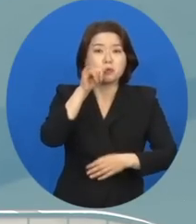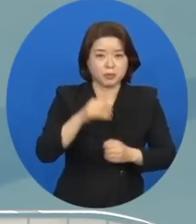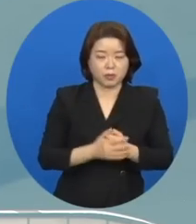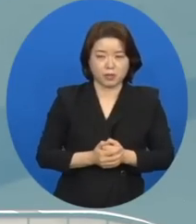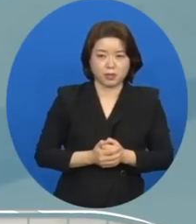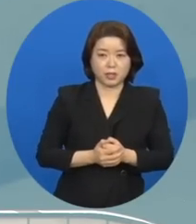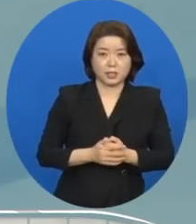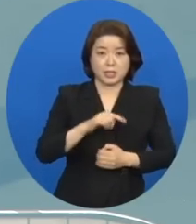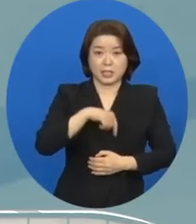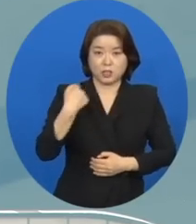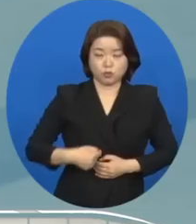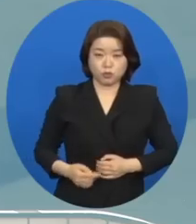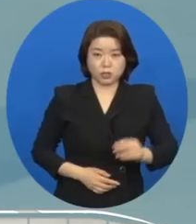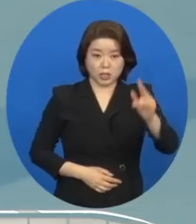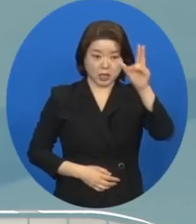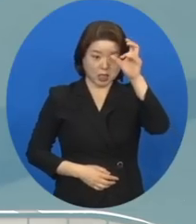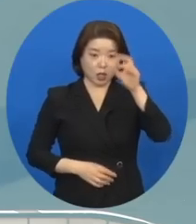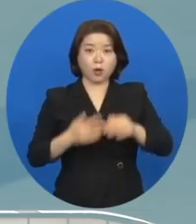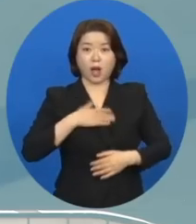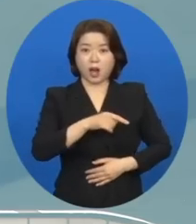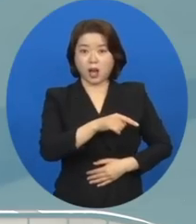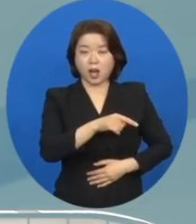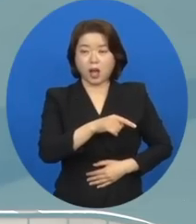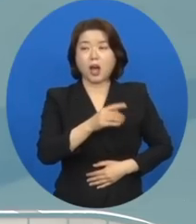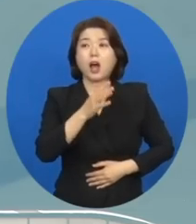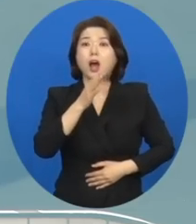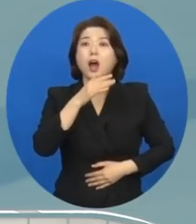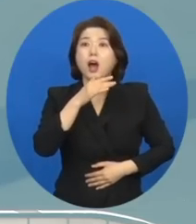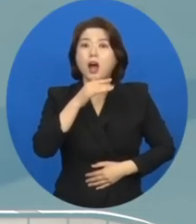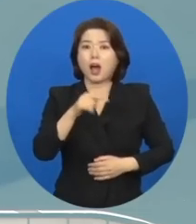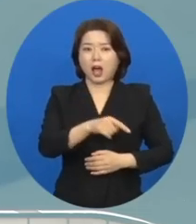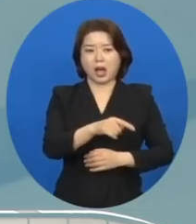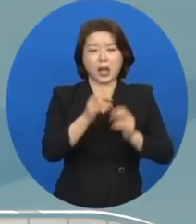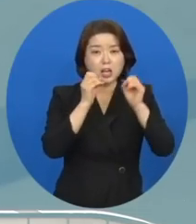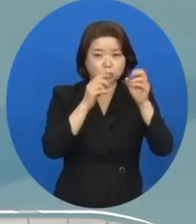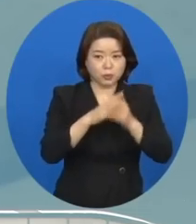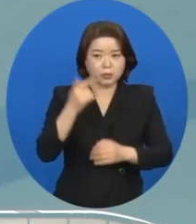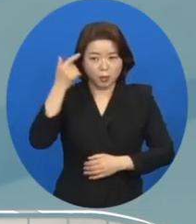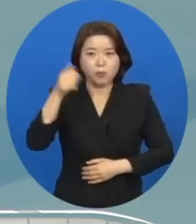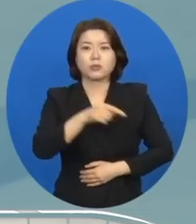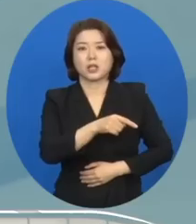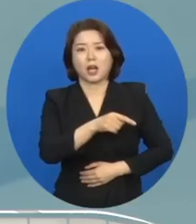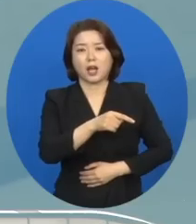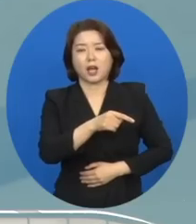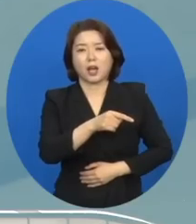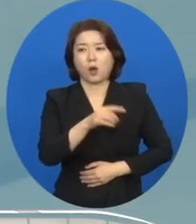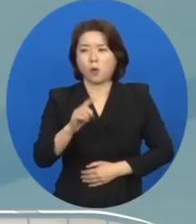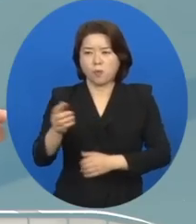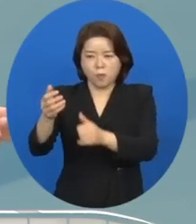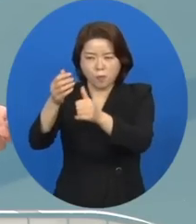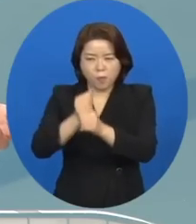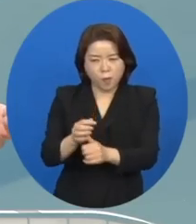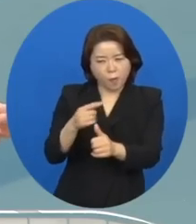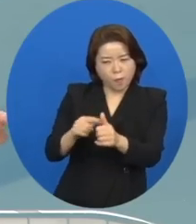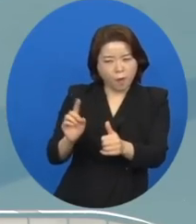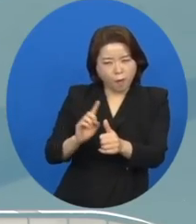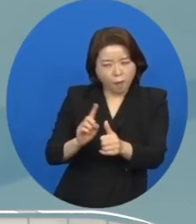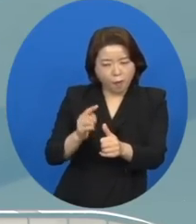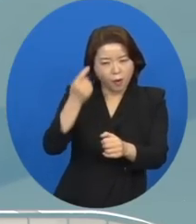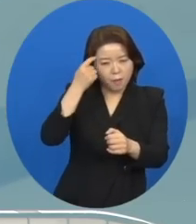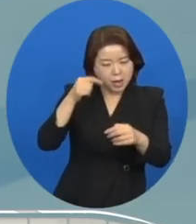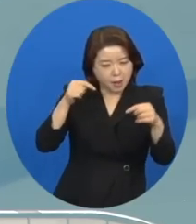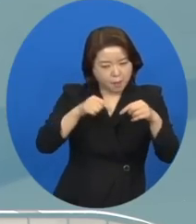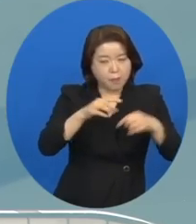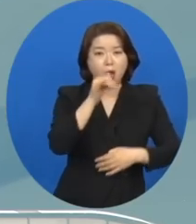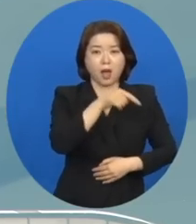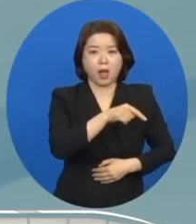이분을 알았어요. 아, 이 선교사구나, 목사구나. 그래서 어떻게 하면 저를 잡아다가 죽일까, 고문을 할까 모의를 하고 있었습니다. 그러다가 어느